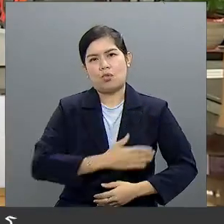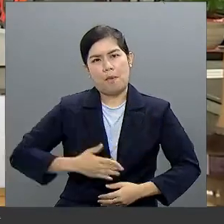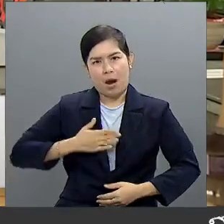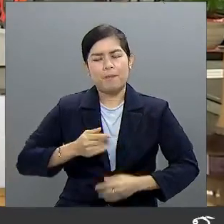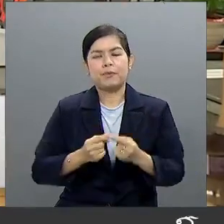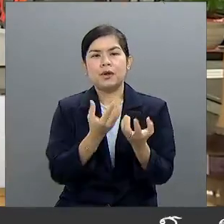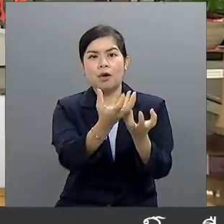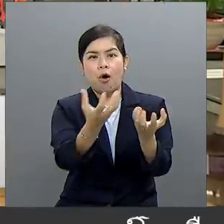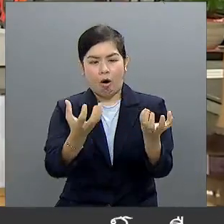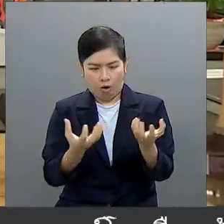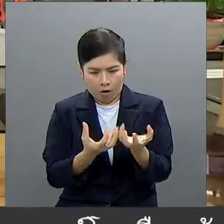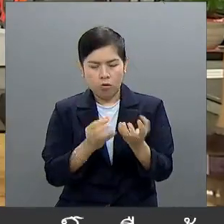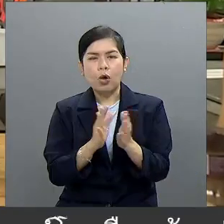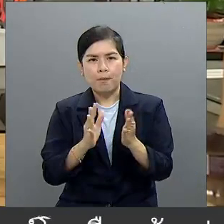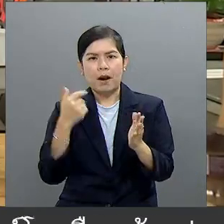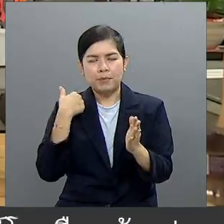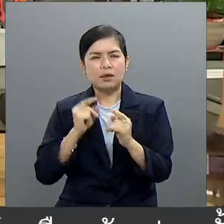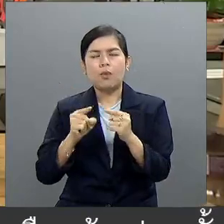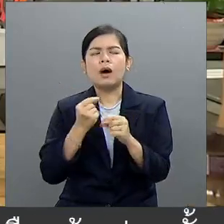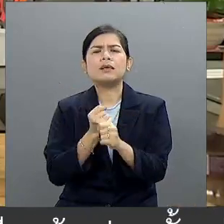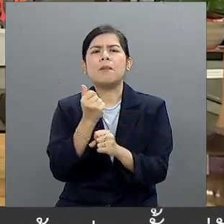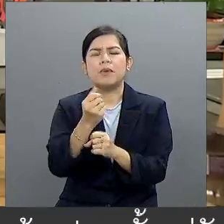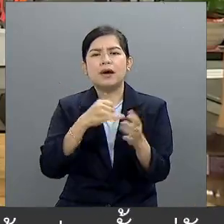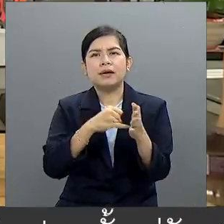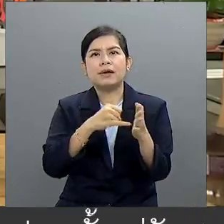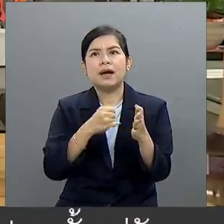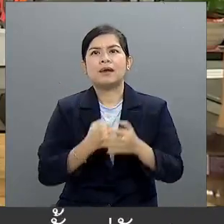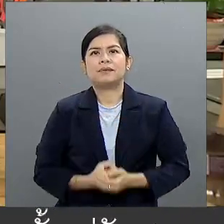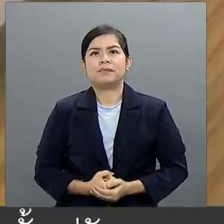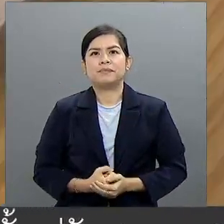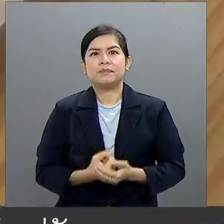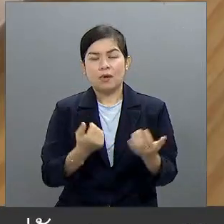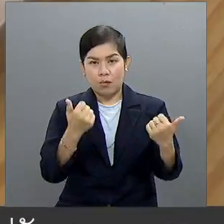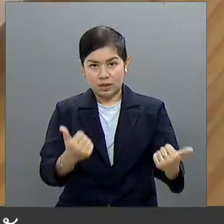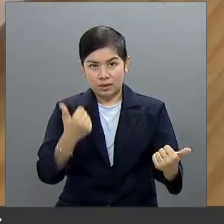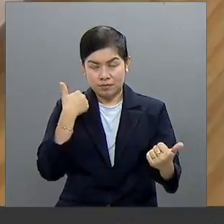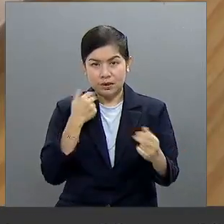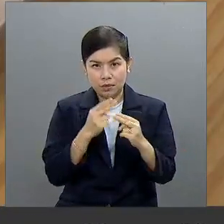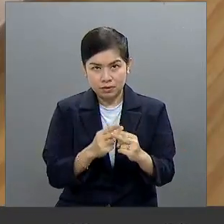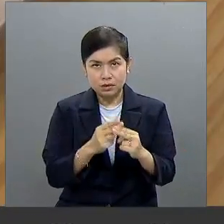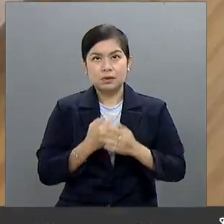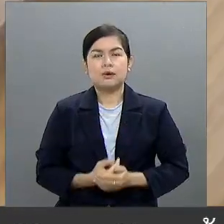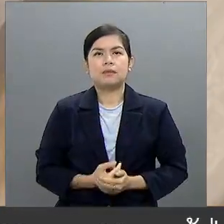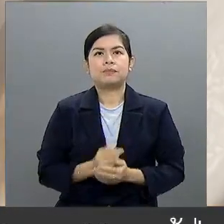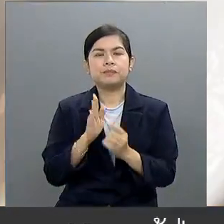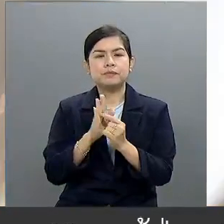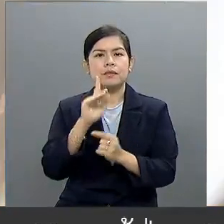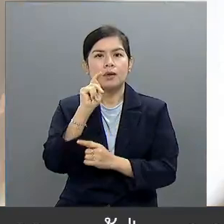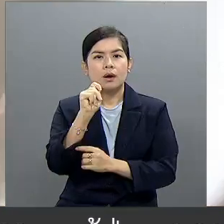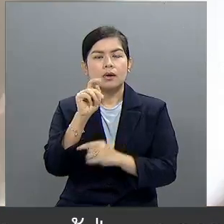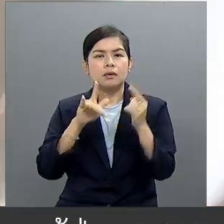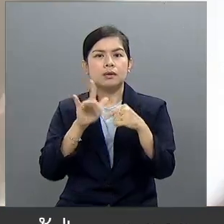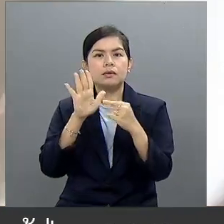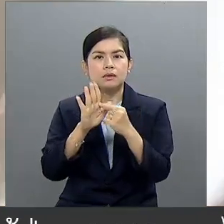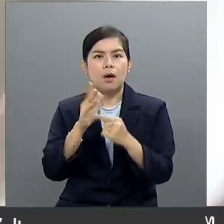ายนิดเดียวค่ะเราแค่เสียเวลาเตรียมเครื่องปรุงนะคะเมนูในวันนี้นะคะมีชื่อว่า เต้าคั่วเมนูสลัดมหัศจรรย์